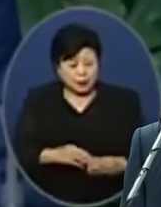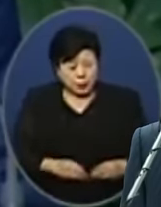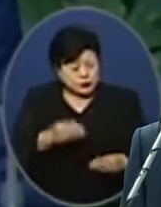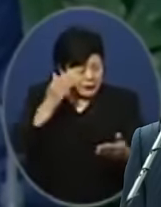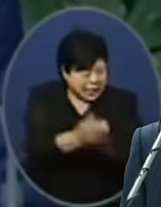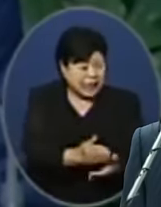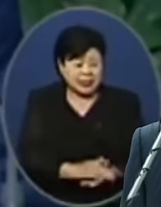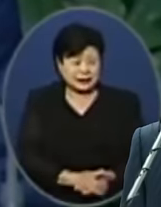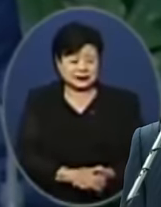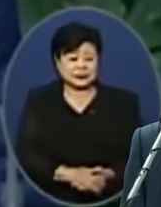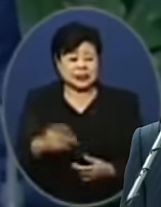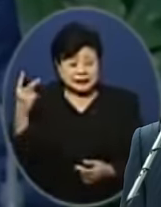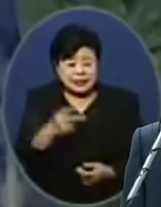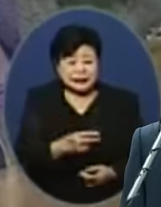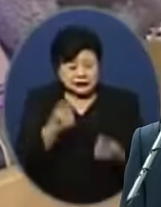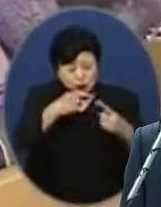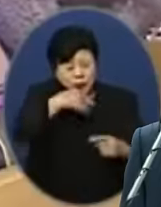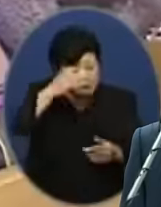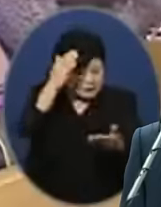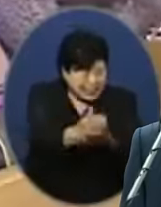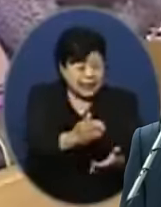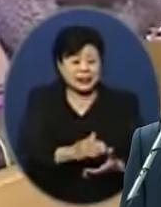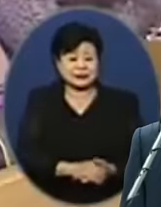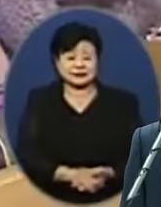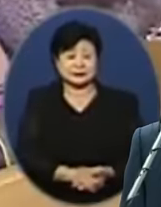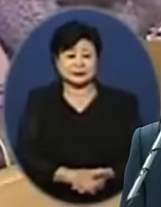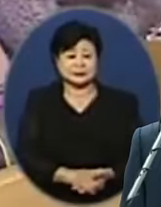마라. 다시는 지옥에 내려가지 마라.